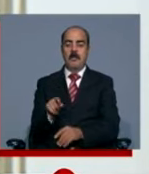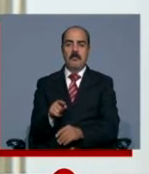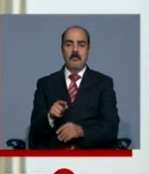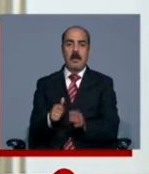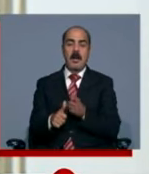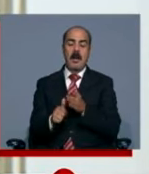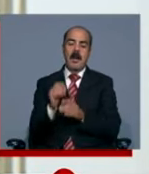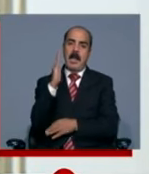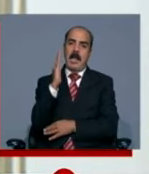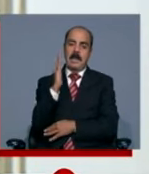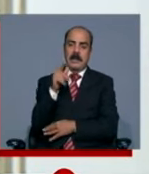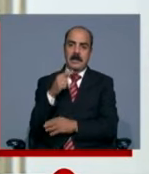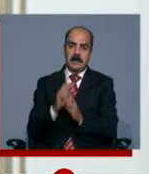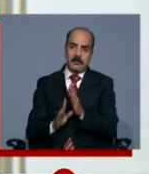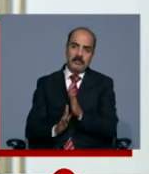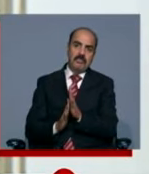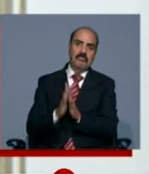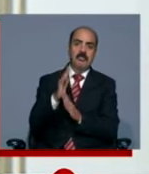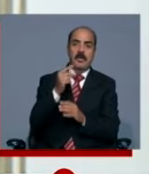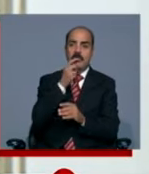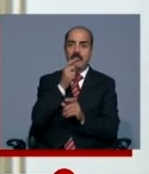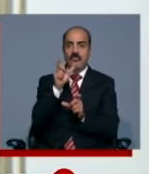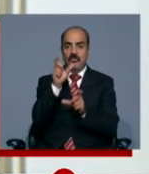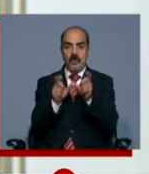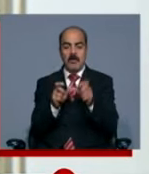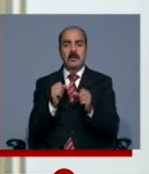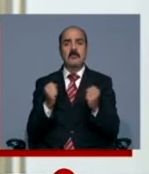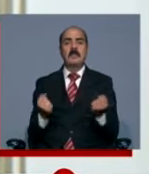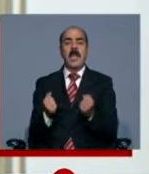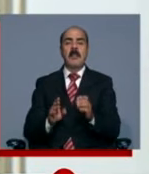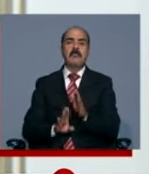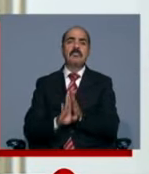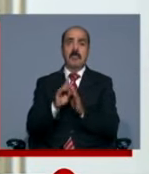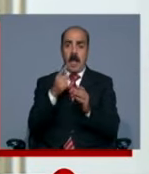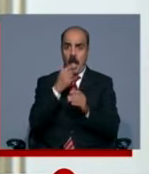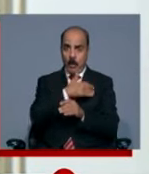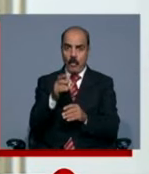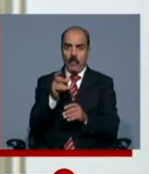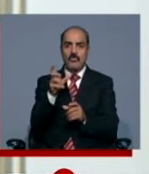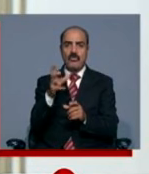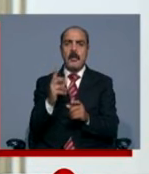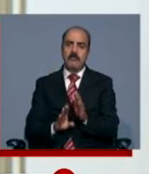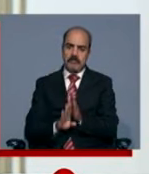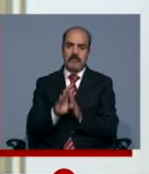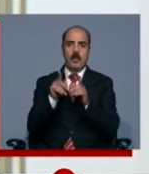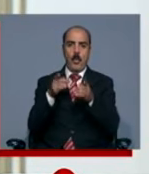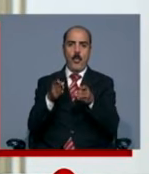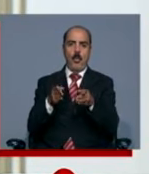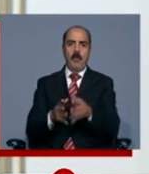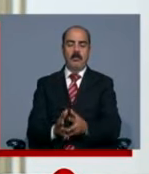باعتباره مكونا وشرطا أساسيا لتحقيق التنمية والنهضة في بلادنا.